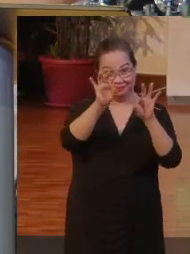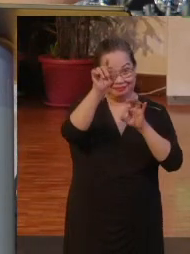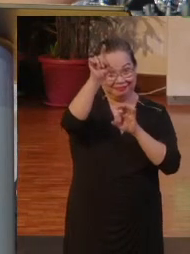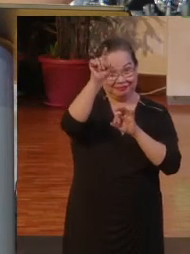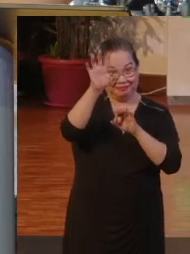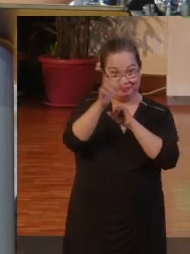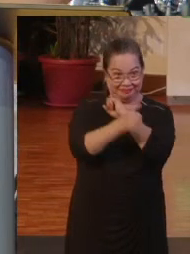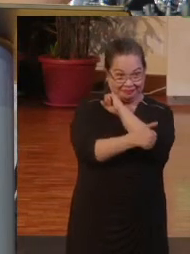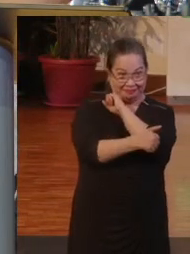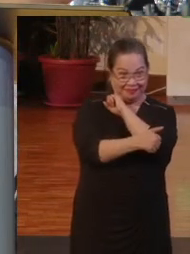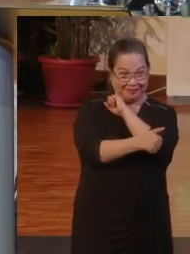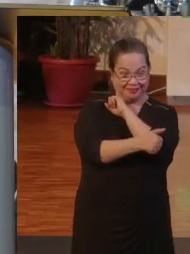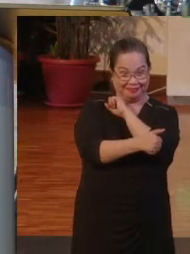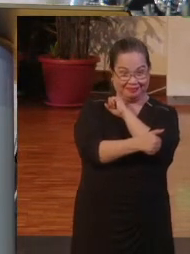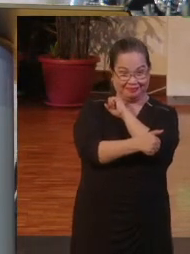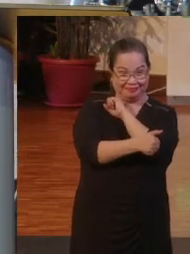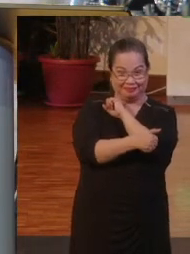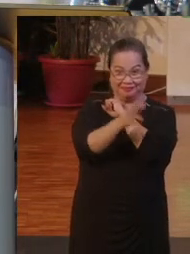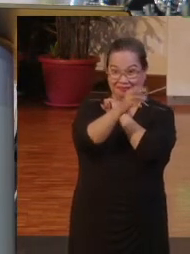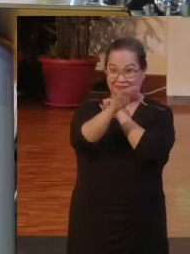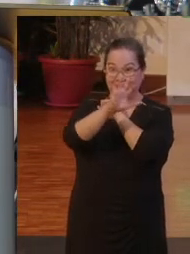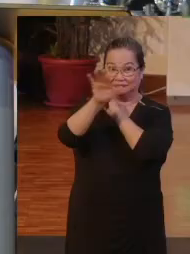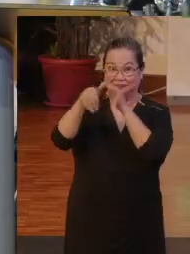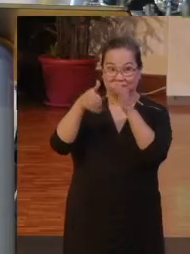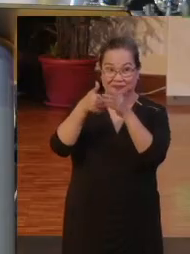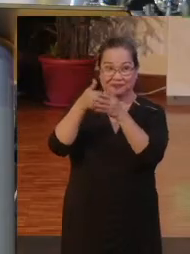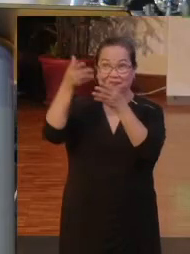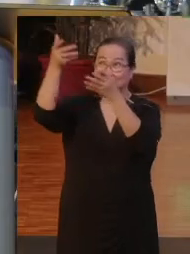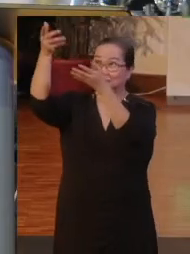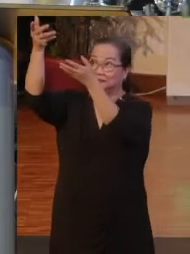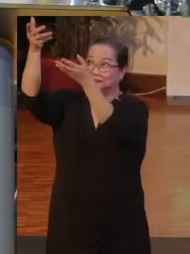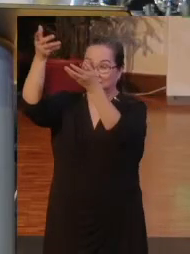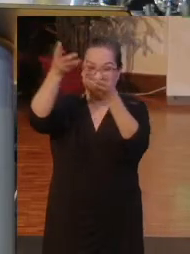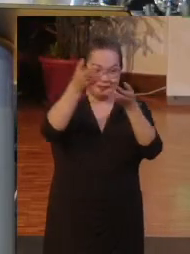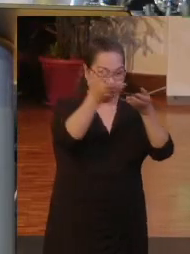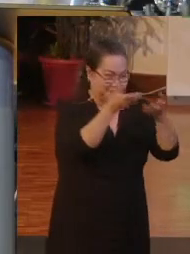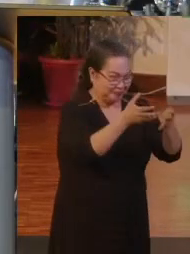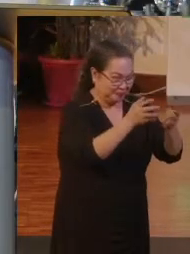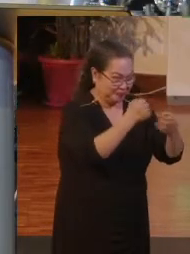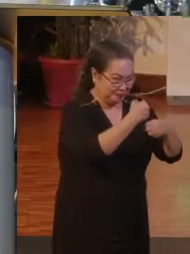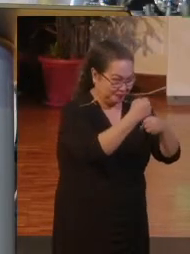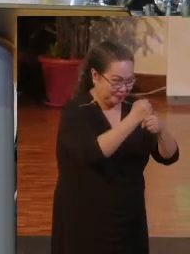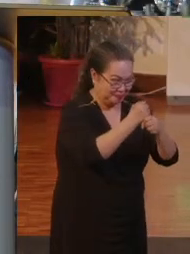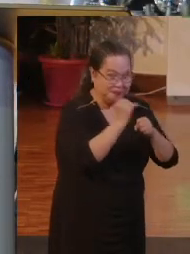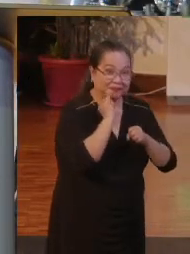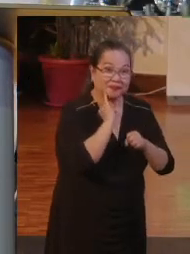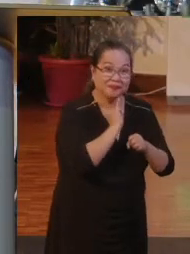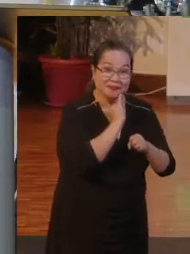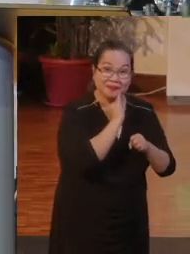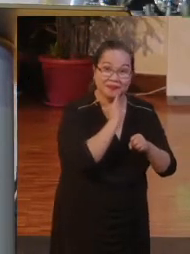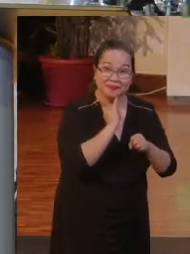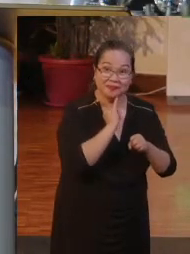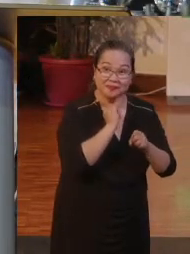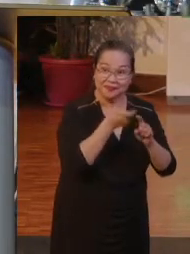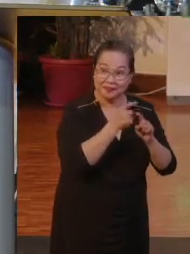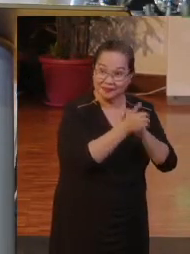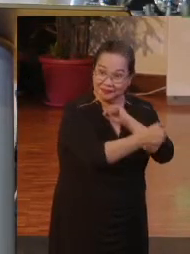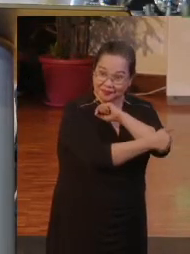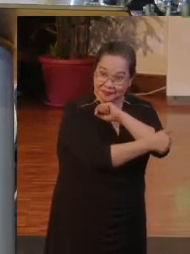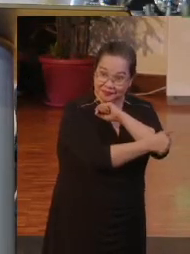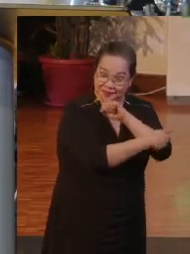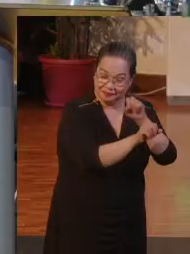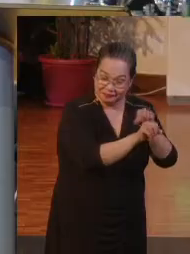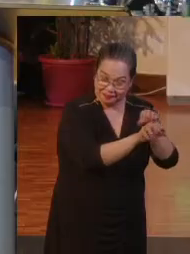si Abraham at kanyang ibinuo ang bansang Israel sa kanyang kalamnan. Ang sabi sa